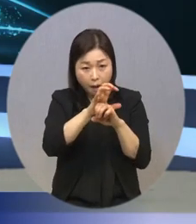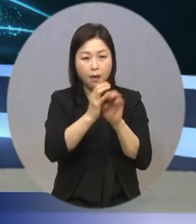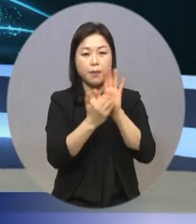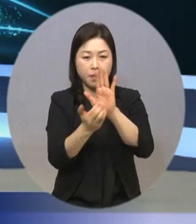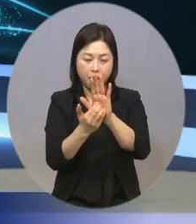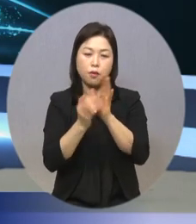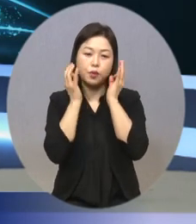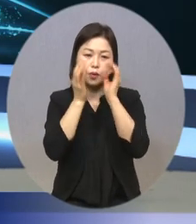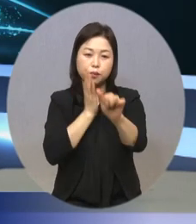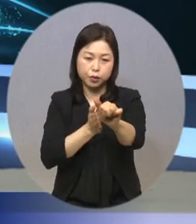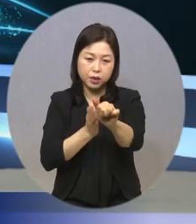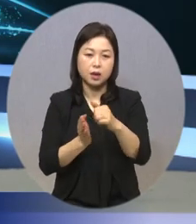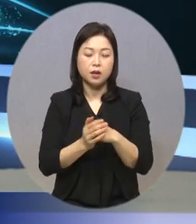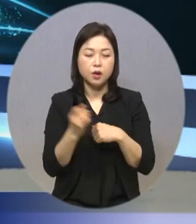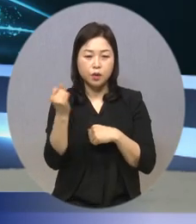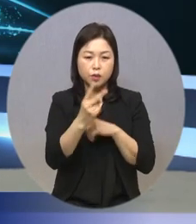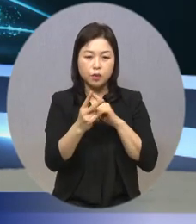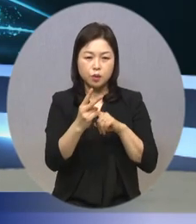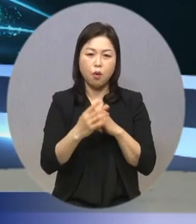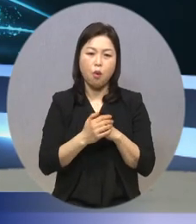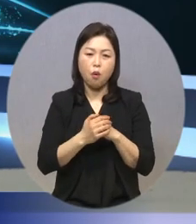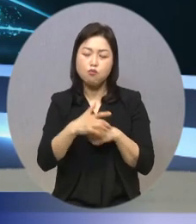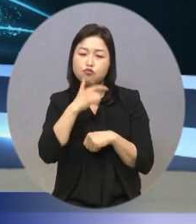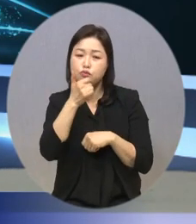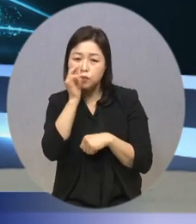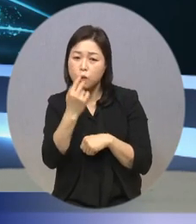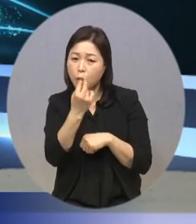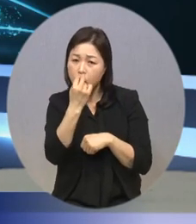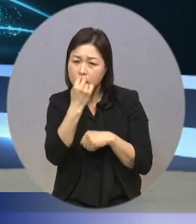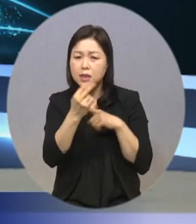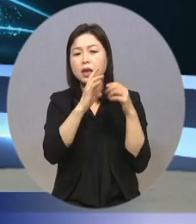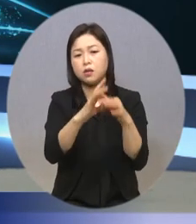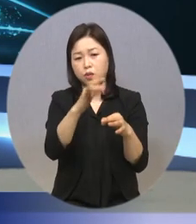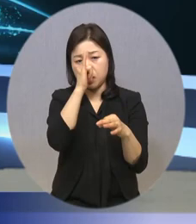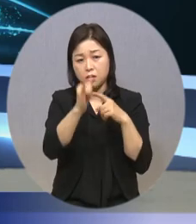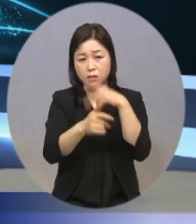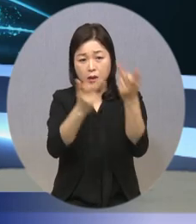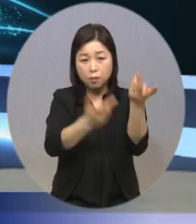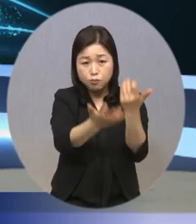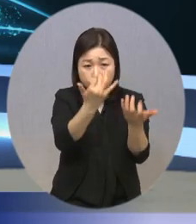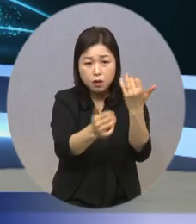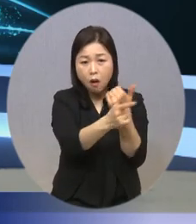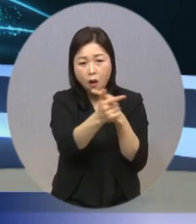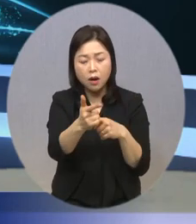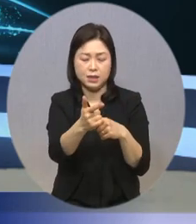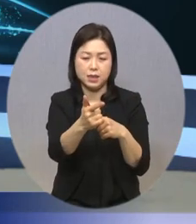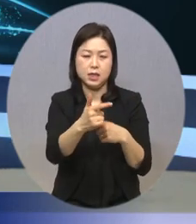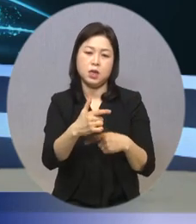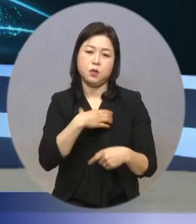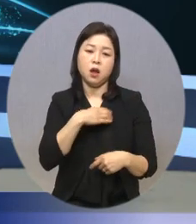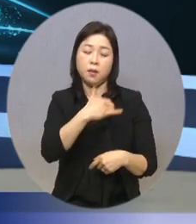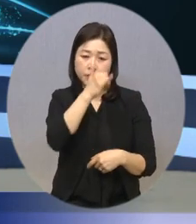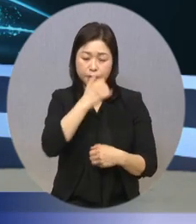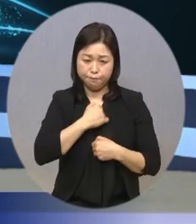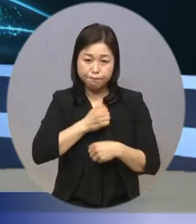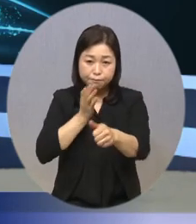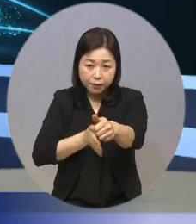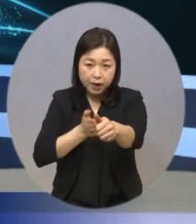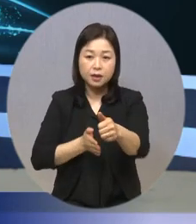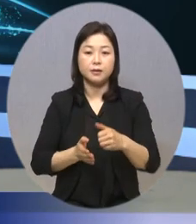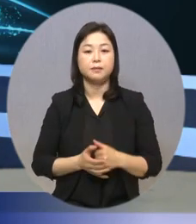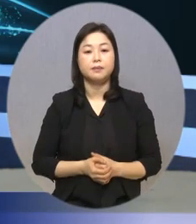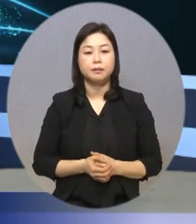바랍니다. 또한 건조한 날씨가 지속되는 만큼 산불 등 화재가 발생하지 않도록 각별히 주의해 주시기